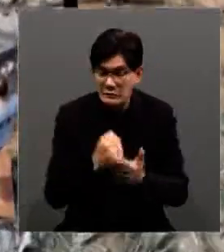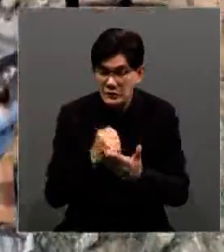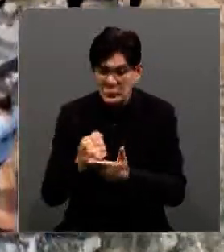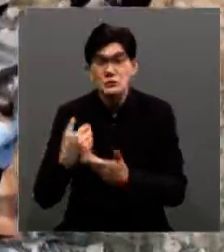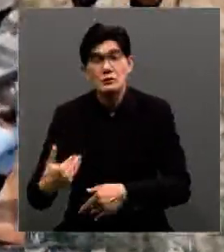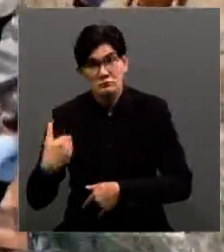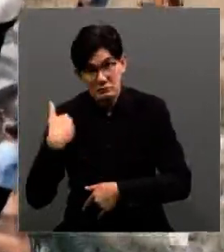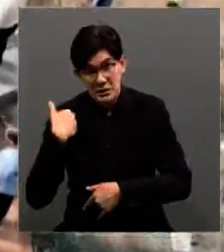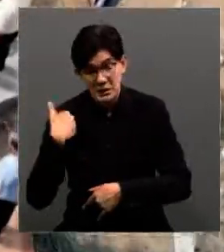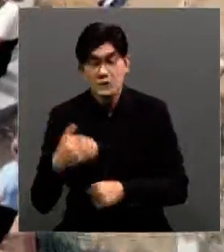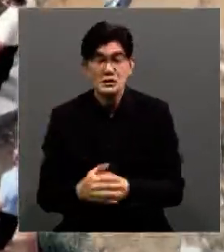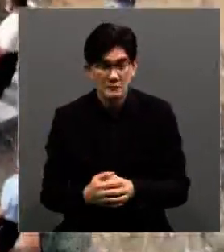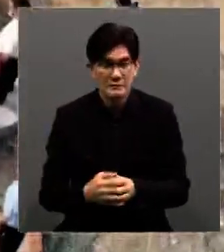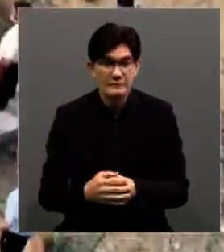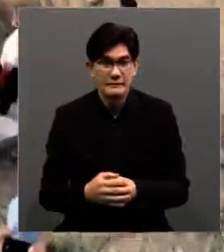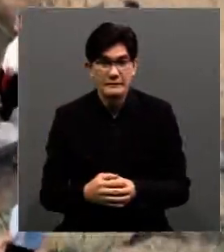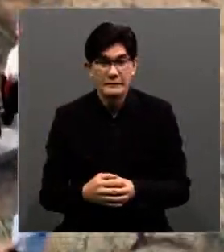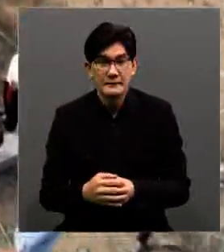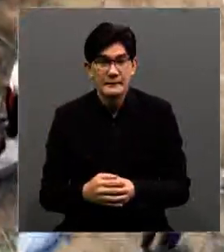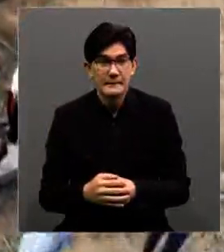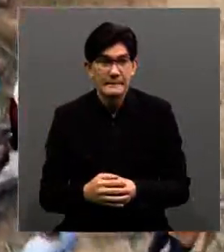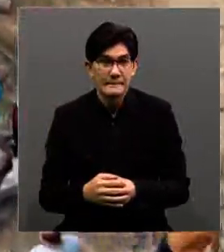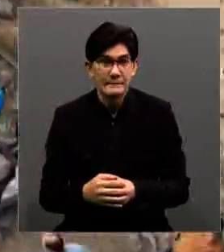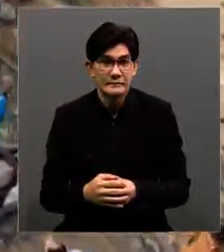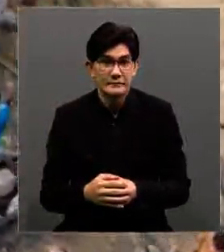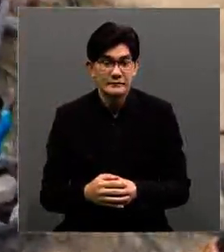นะครับแล้วค่อยมาหารือกันทีหลังได้นะครับแ